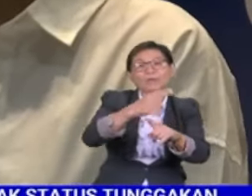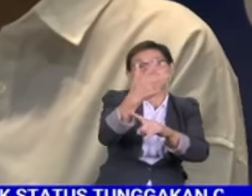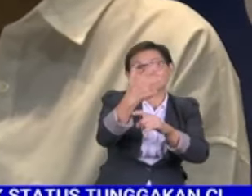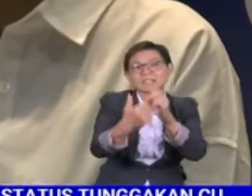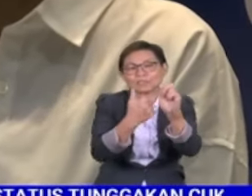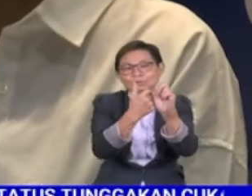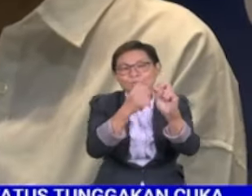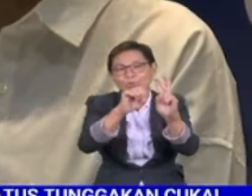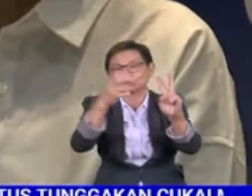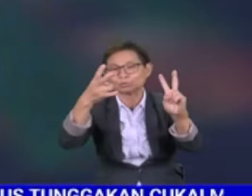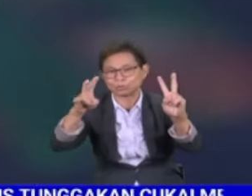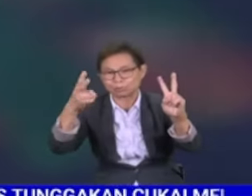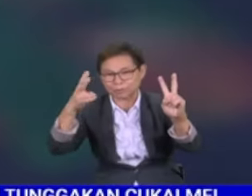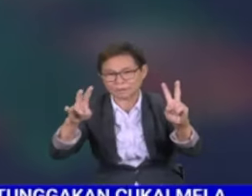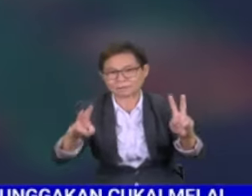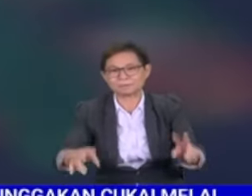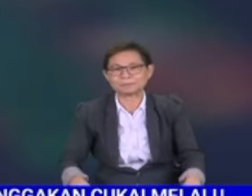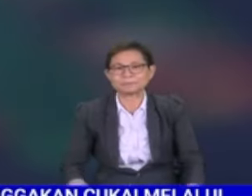2017.